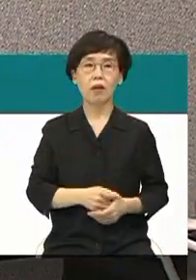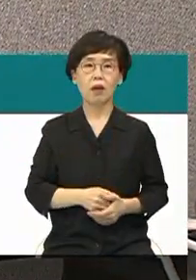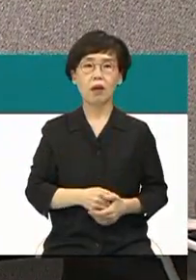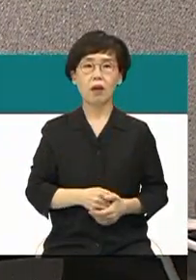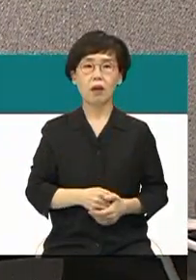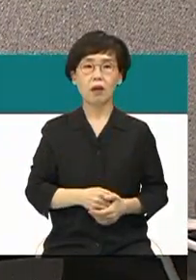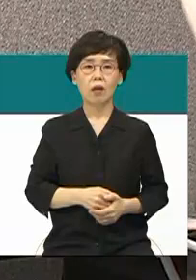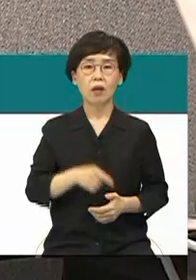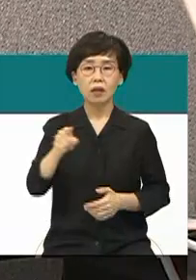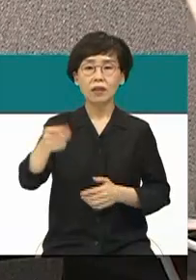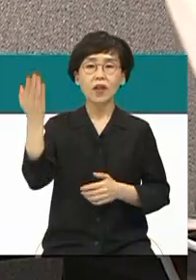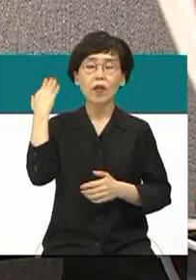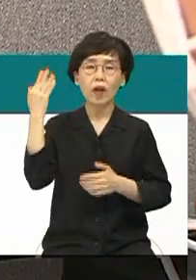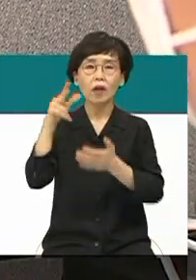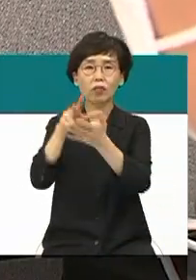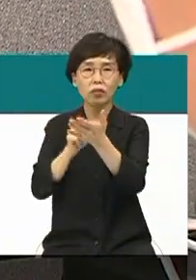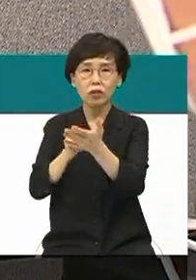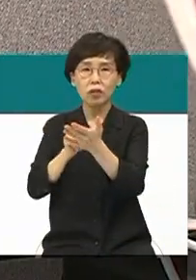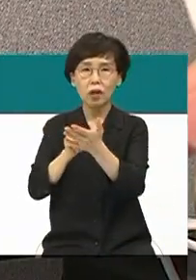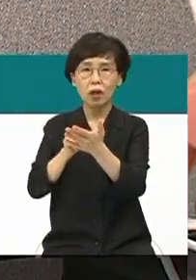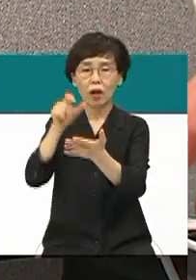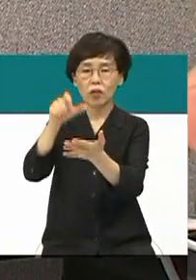어떤 사고 내용이 남아있다는 게